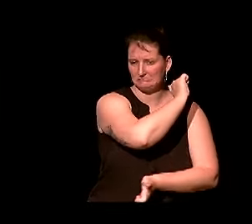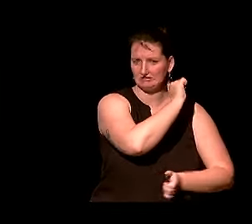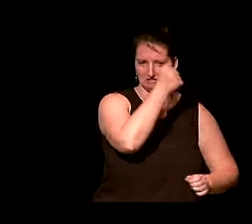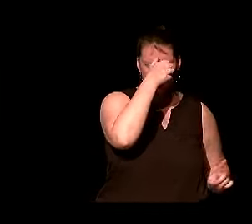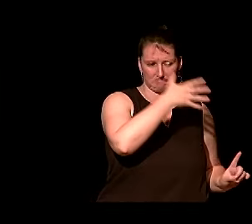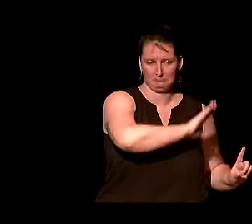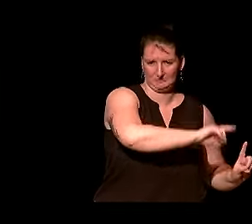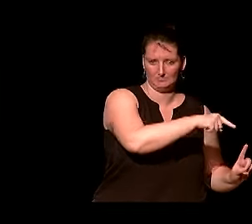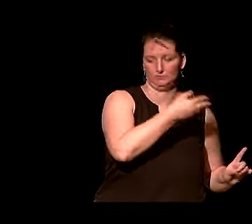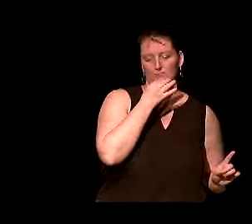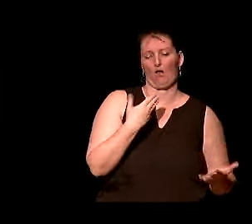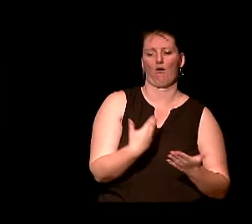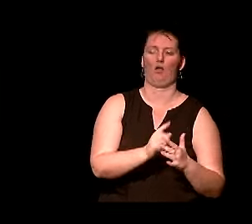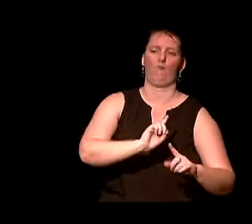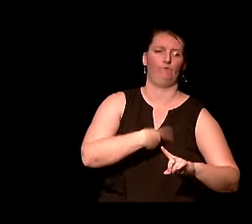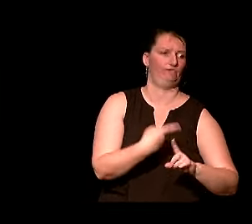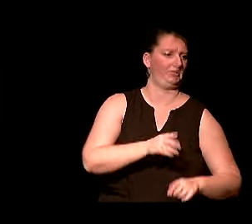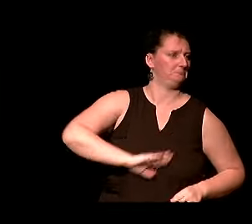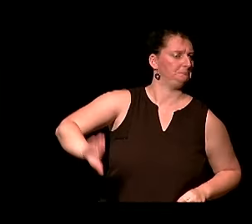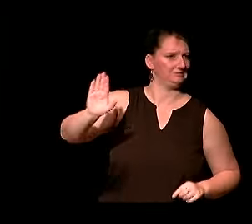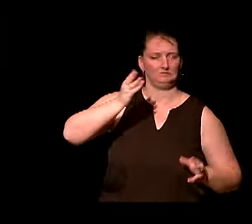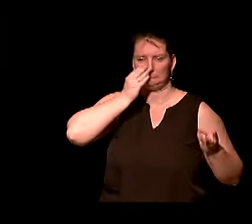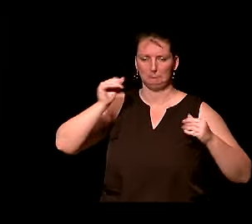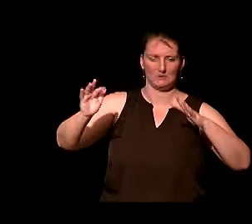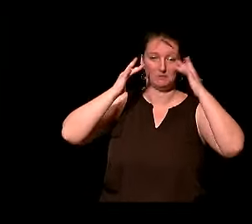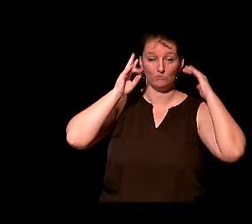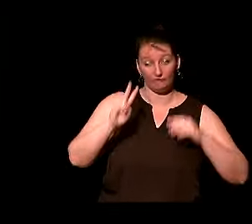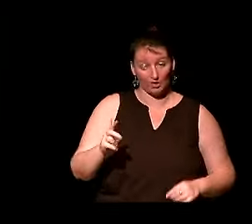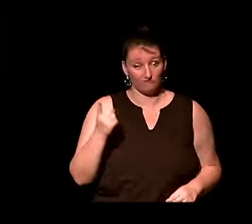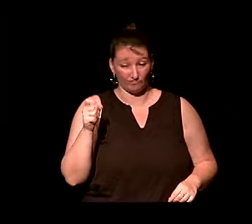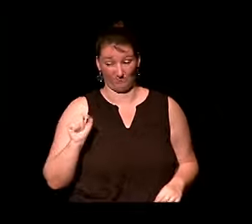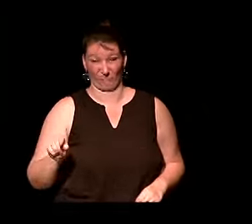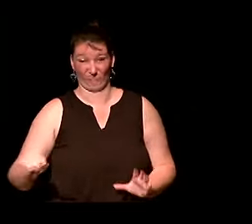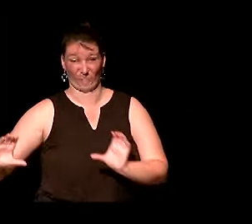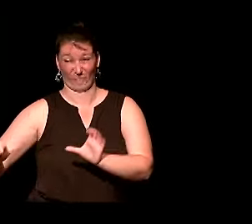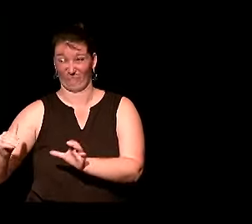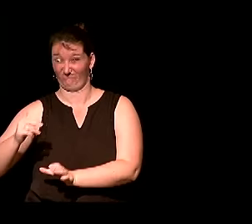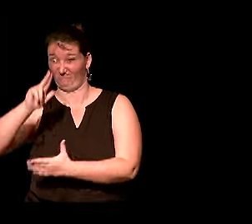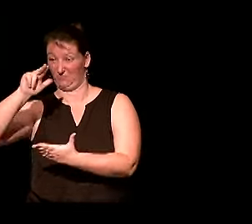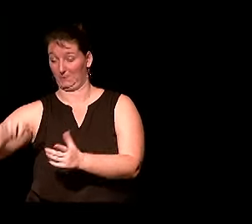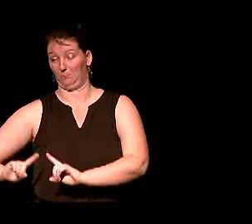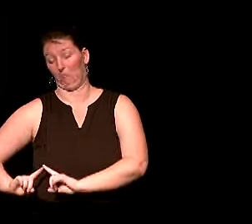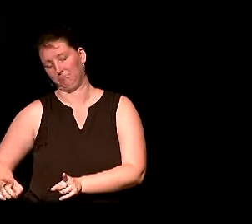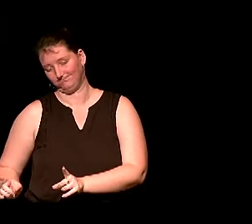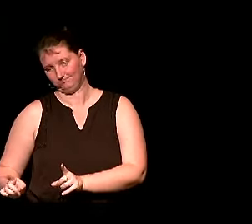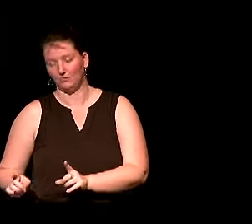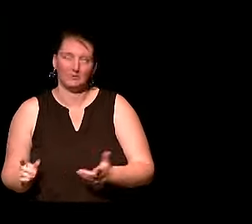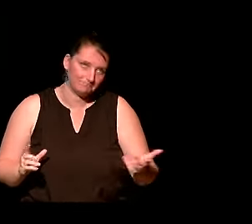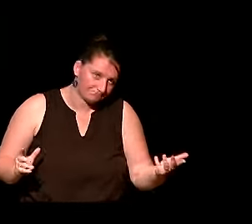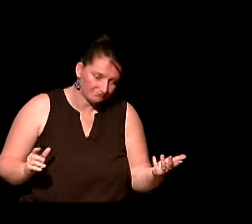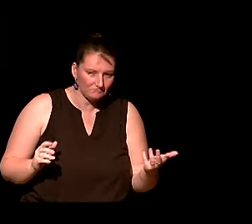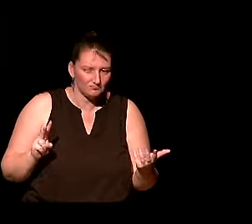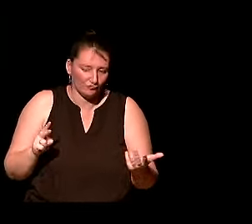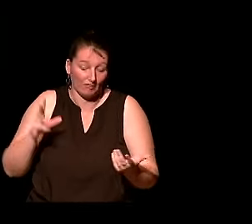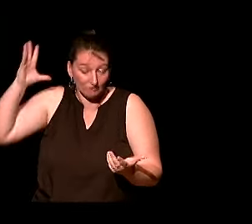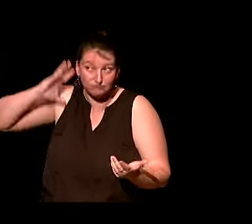film impressionniste » ou « Cette idée d'impressionnisme », c'est moins une référence au courant pictural en lui-même, quoique c'est un vieil